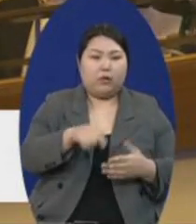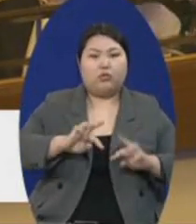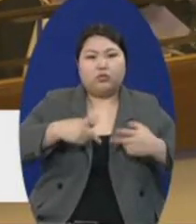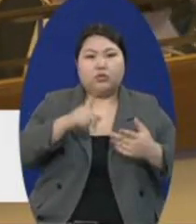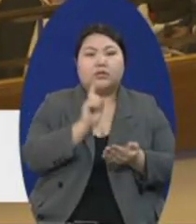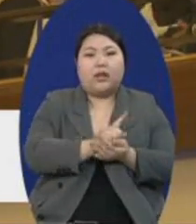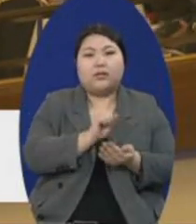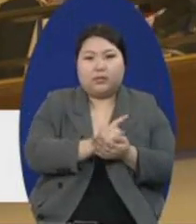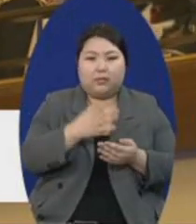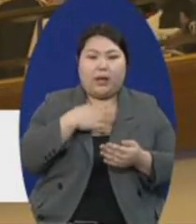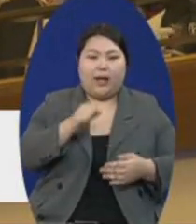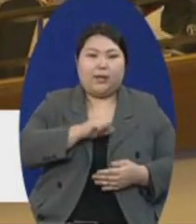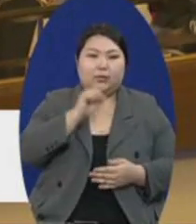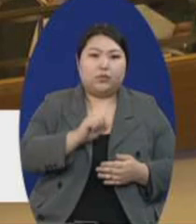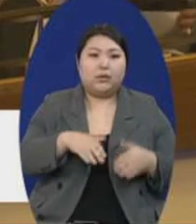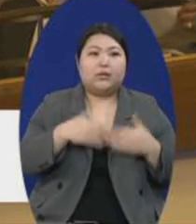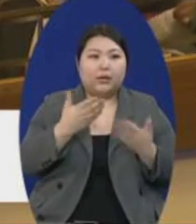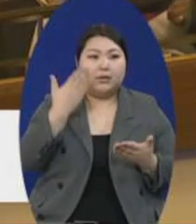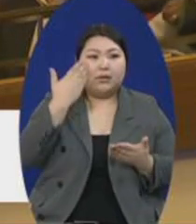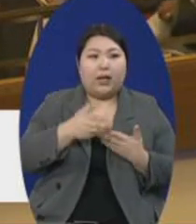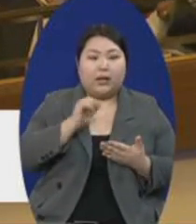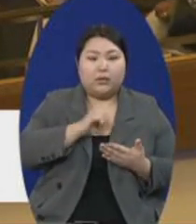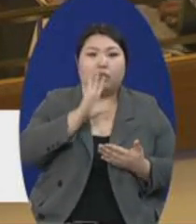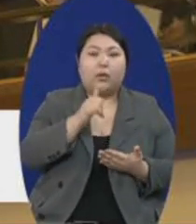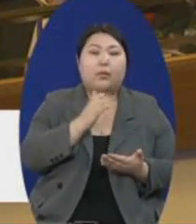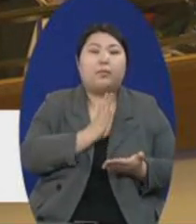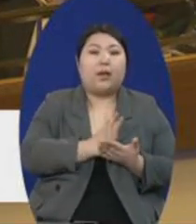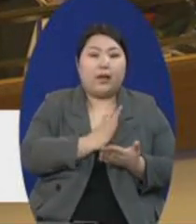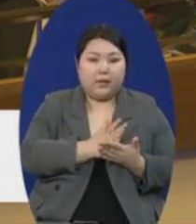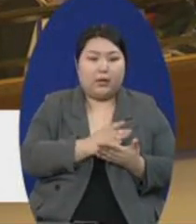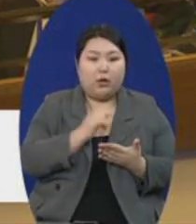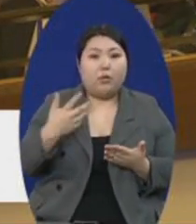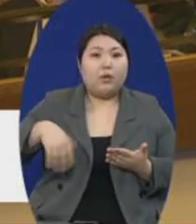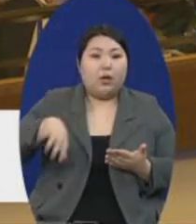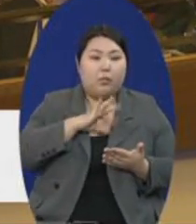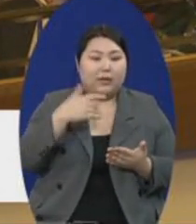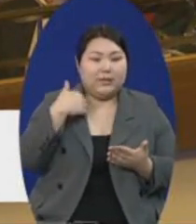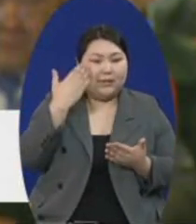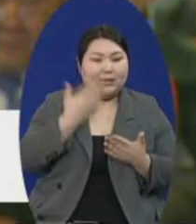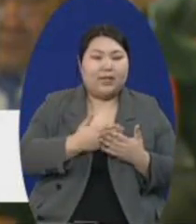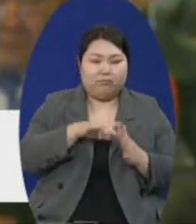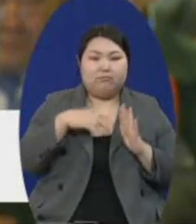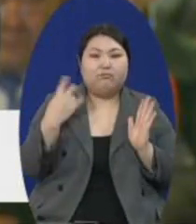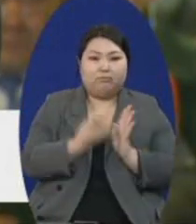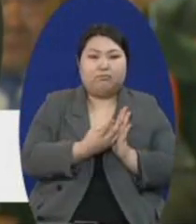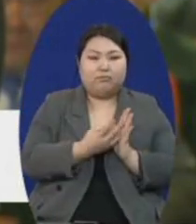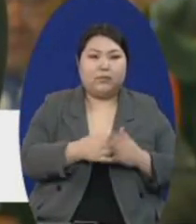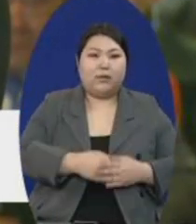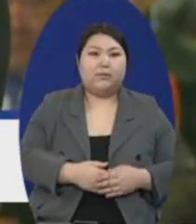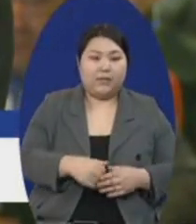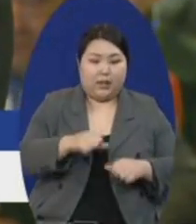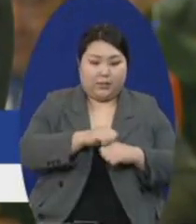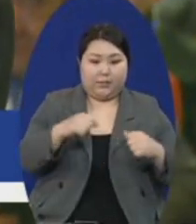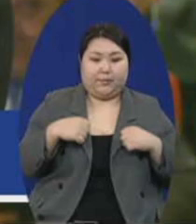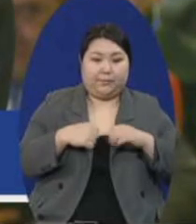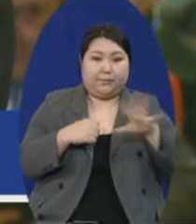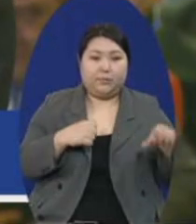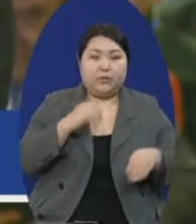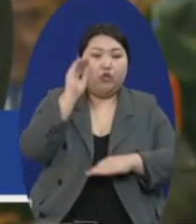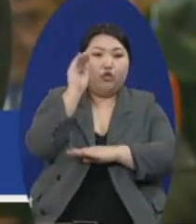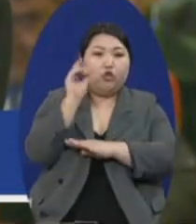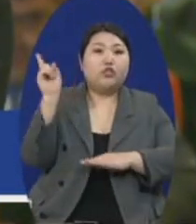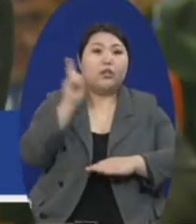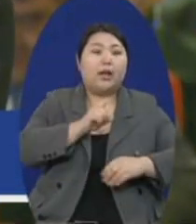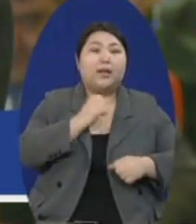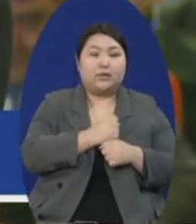гэж өнөөдөр асуудал тавьсан юм. Санал асуулгыг тавьж байгаа явдал бид нар санал нэгтэй байгаа. Ард иргэдийн төлөөлөн